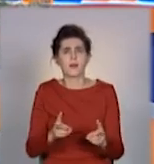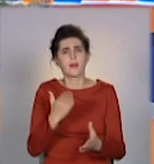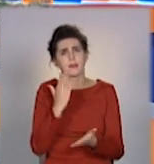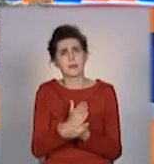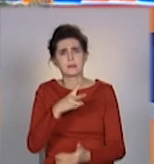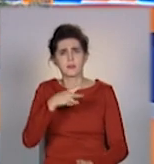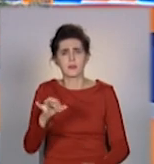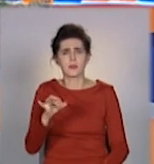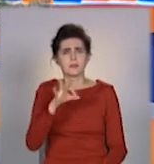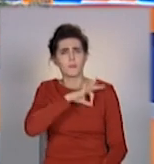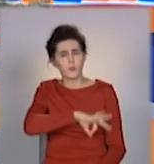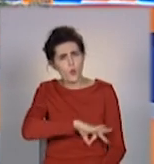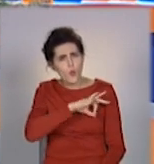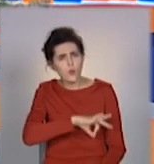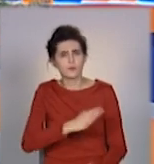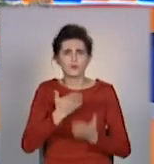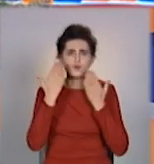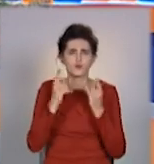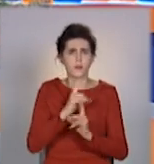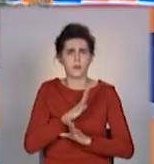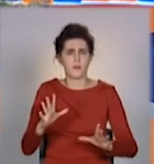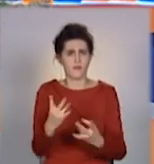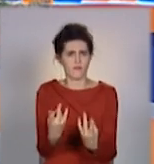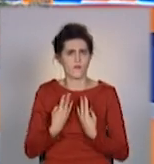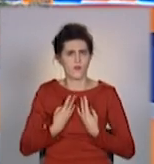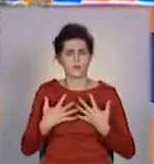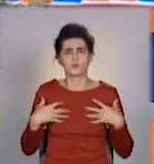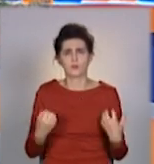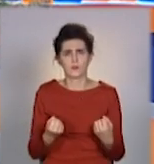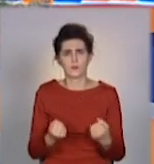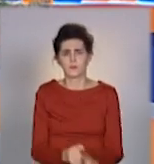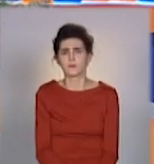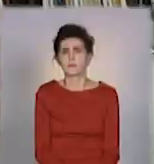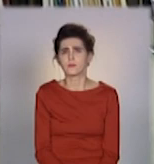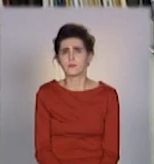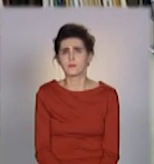як правильно читати, аби не нашкодити здоров'ю? Дивіться.